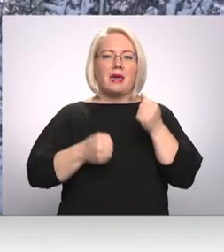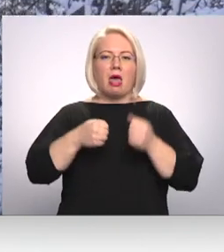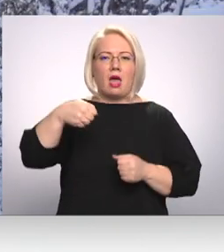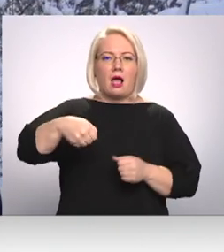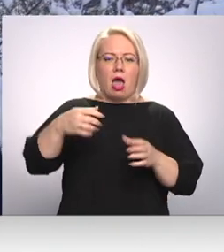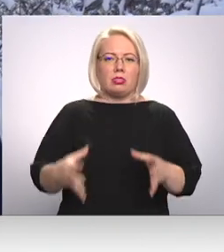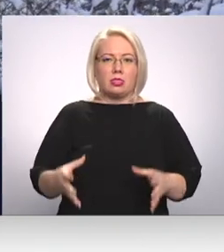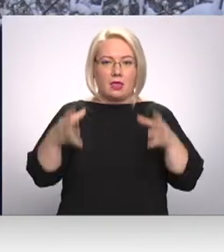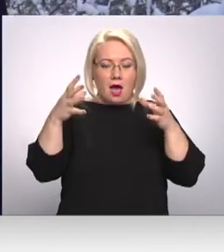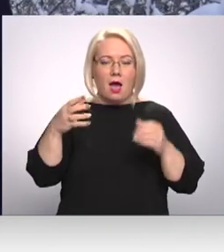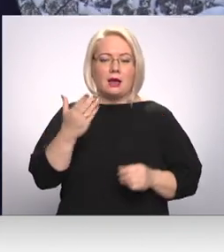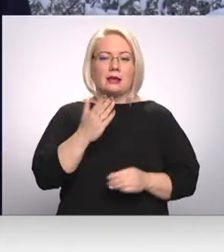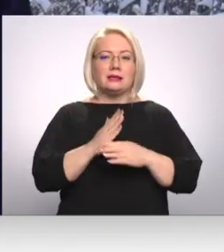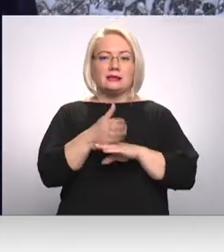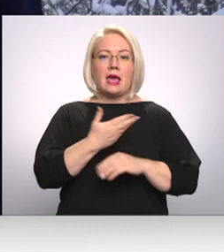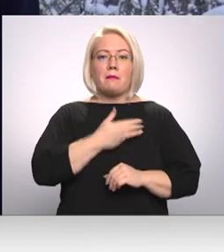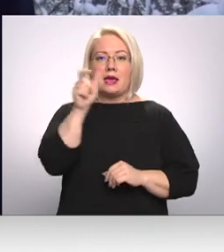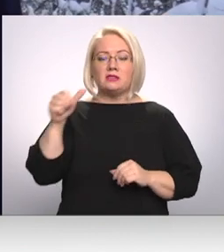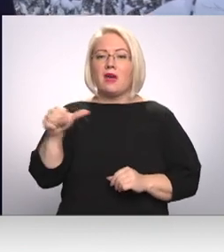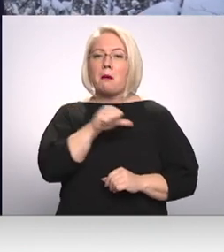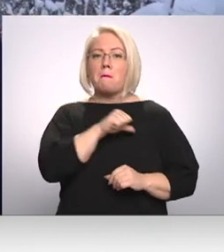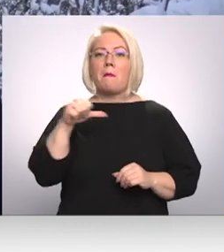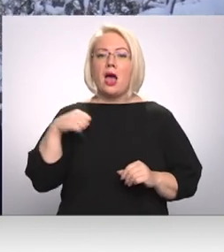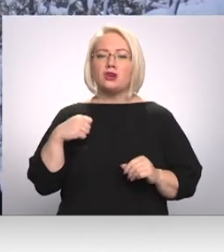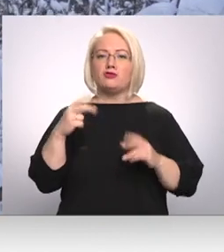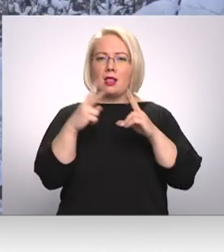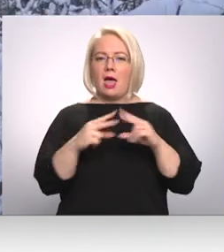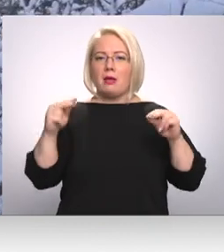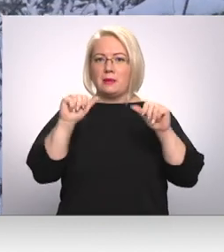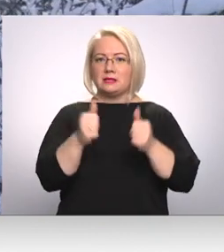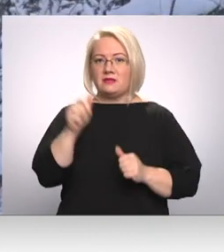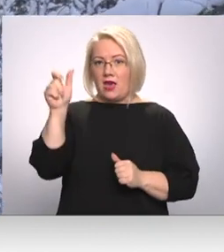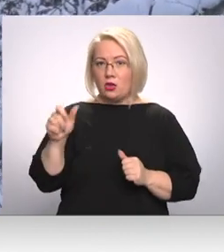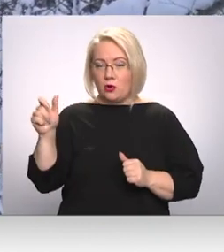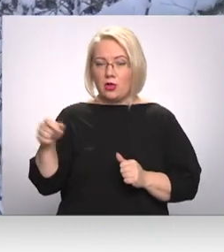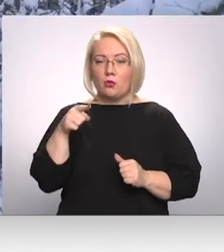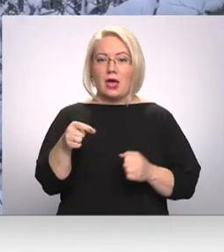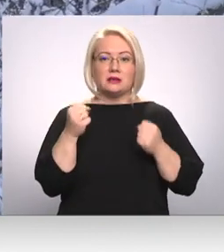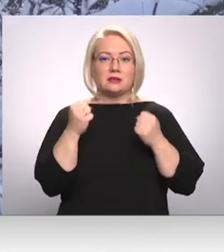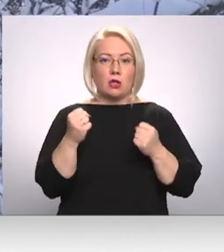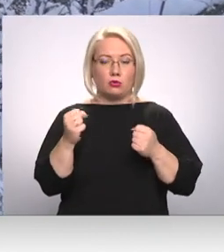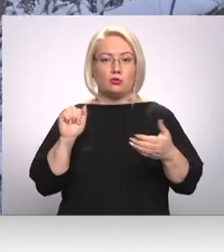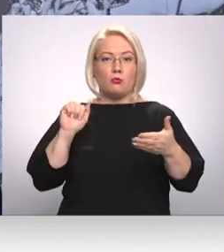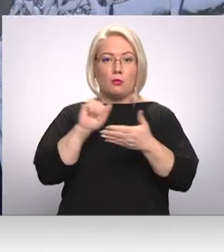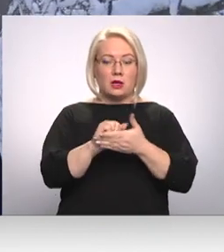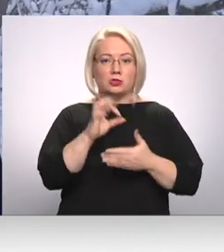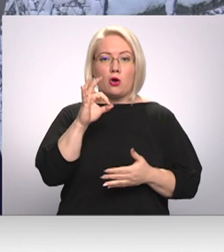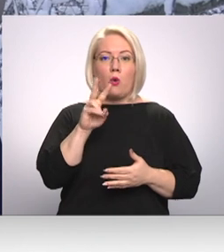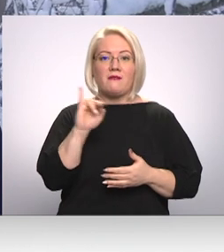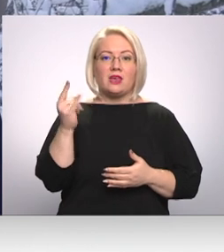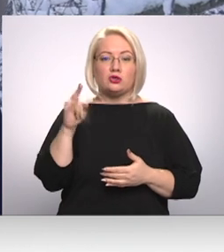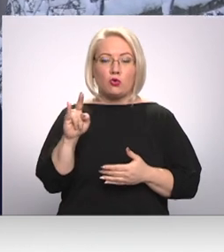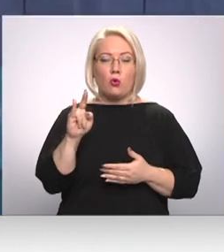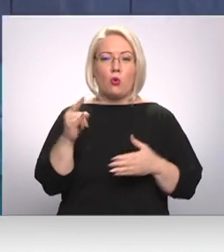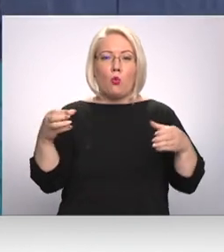iedzīvotāji paši ir savas laimes kalēji, ne tikai pārnestā, bet tiešā nozīmē. Laimes pastkastes saturs tikšot publicēts Ovišu kops mājaslapā